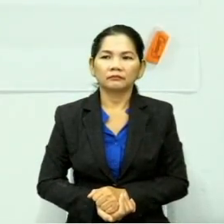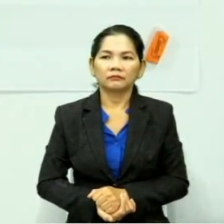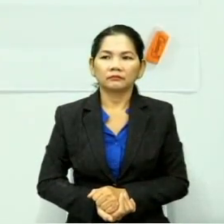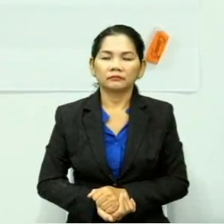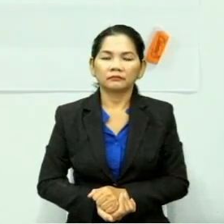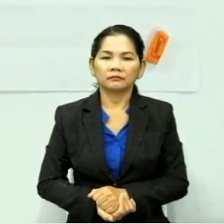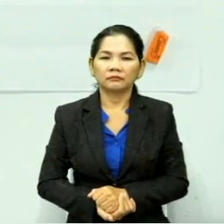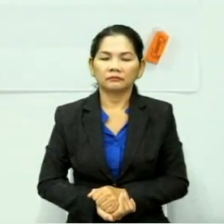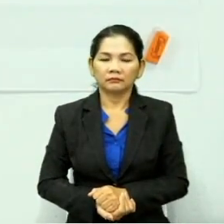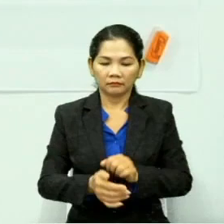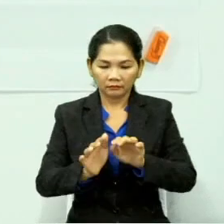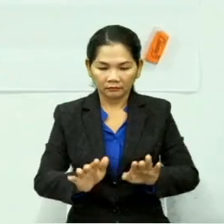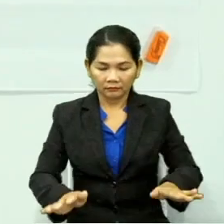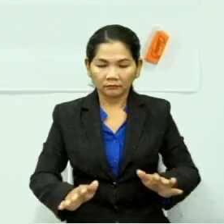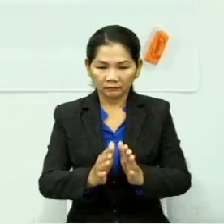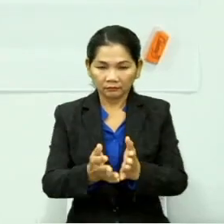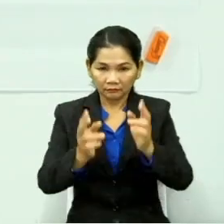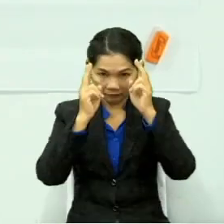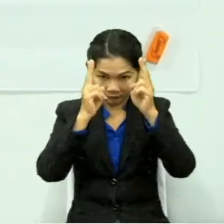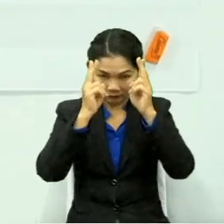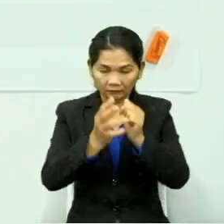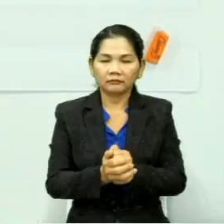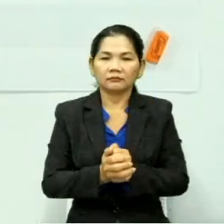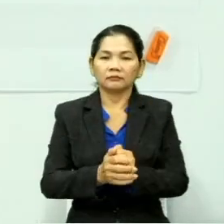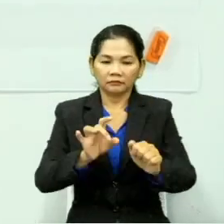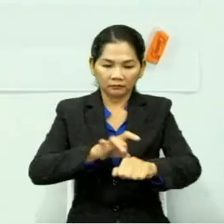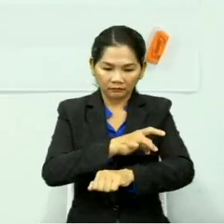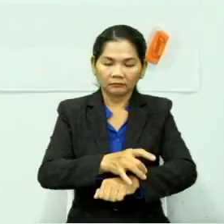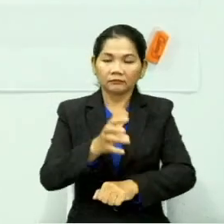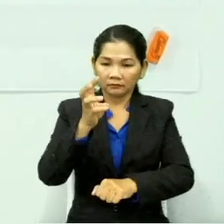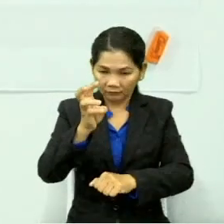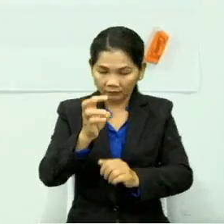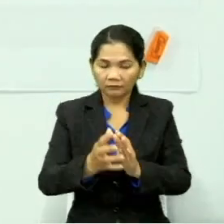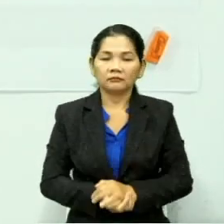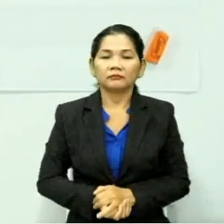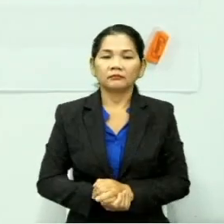chàng chẳng là sầm rạp con đã miền sầm phơi sạc sạc con chẳng là kêu tục về bản tách sầm rạp